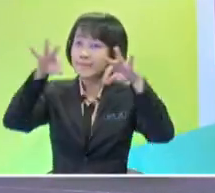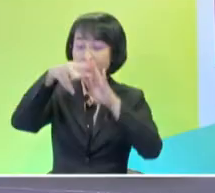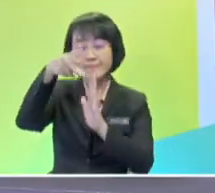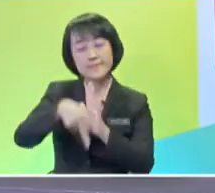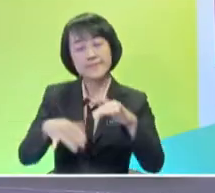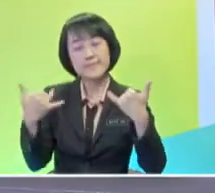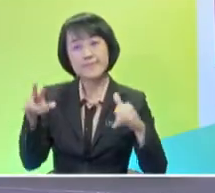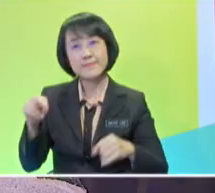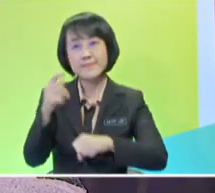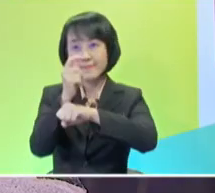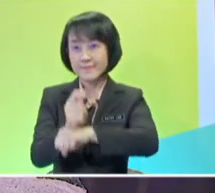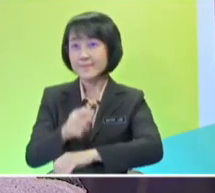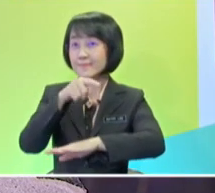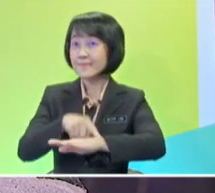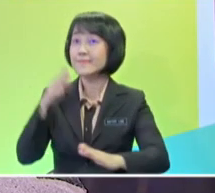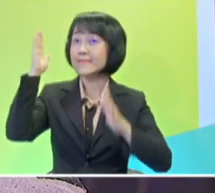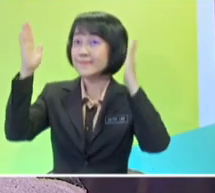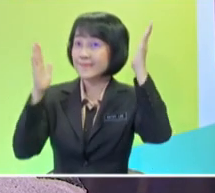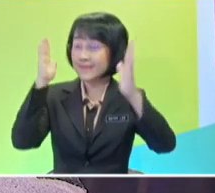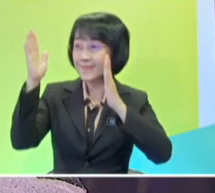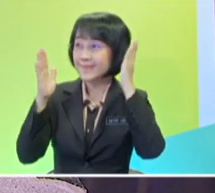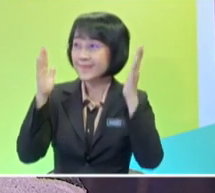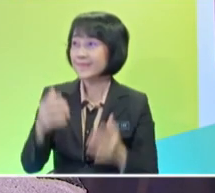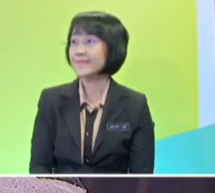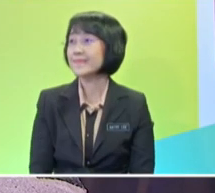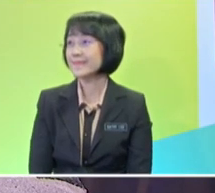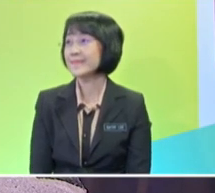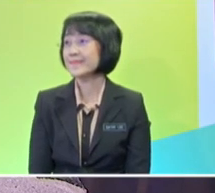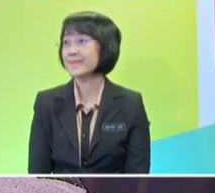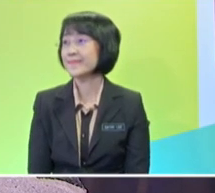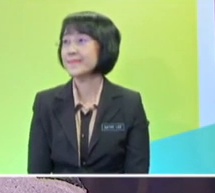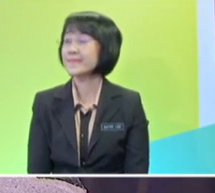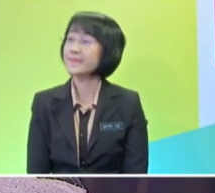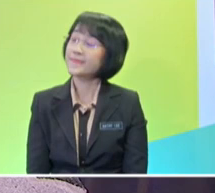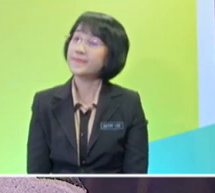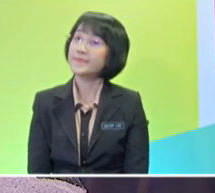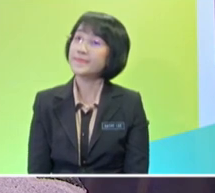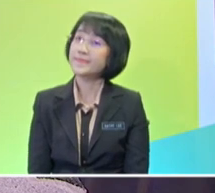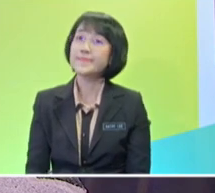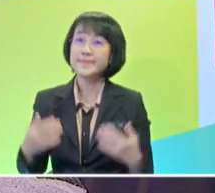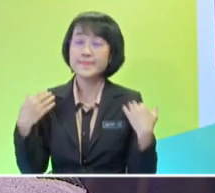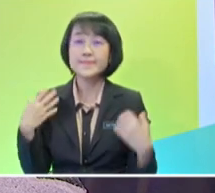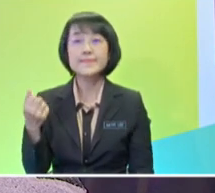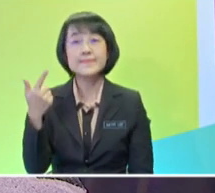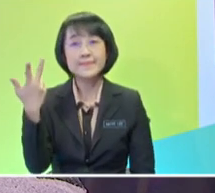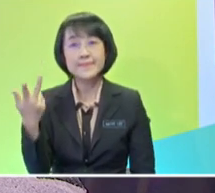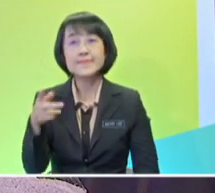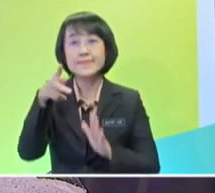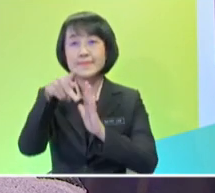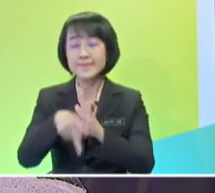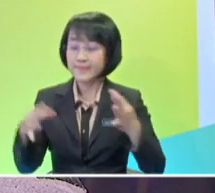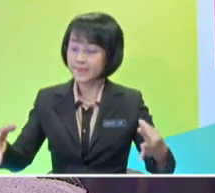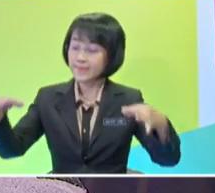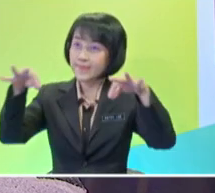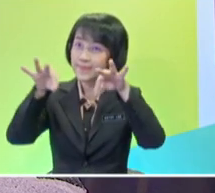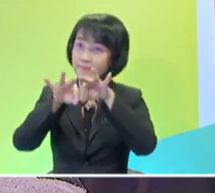di Malaysia permainan tradisional tadi dari ada beberapa kepentingan lah sebenarnya kita tidak bercerita